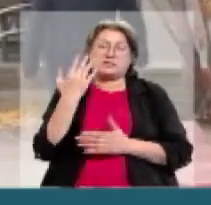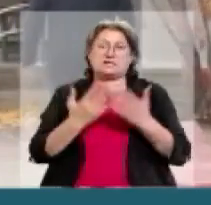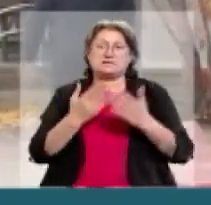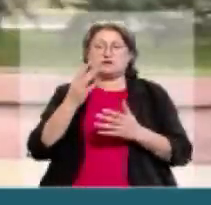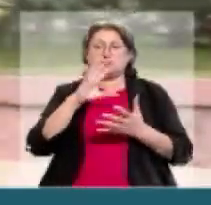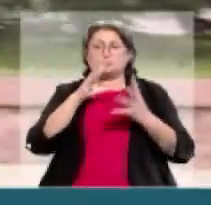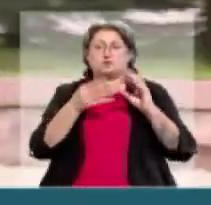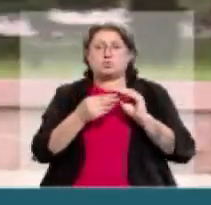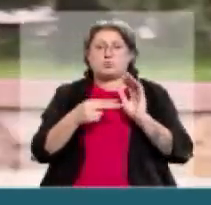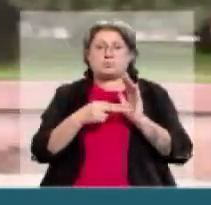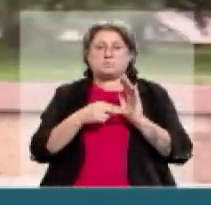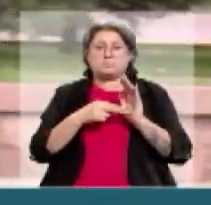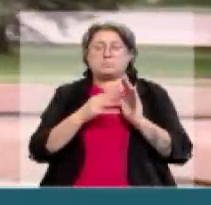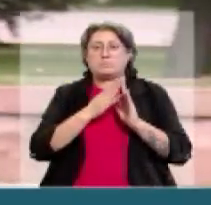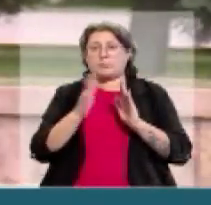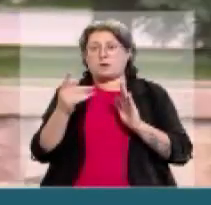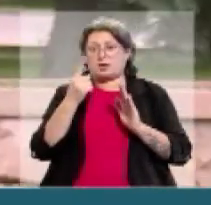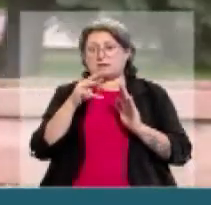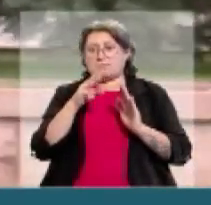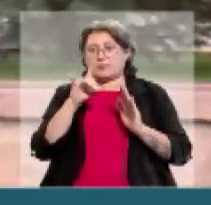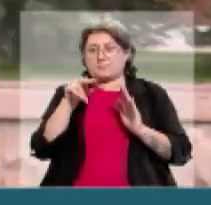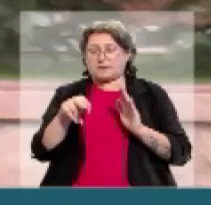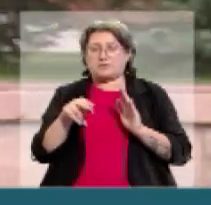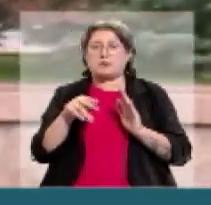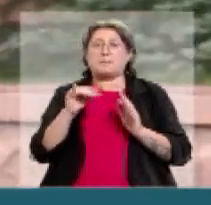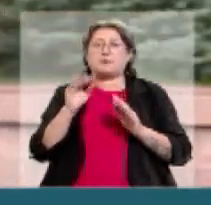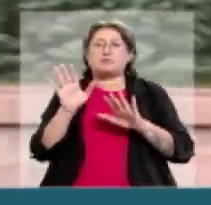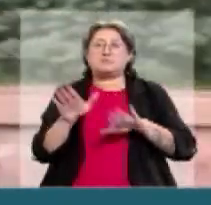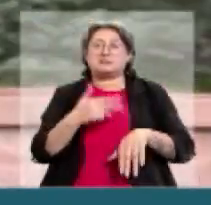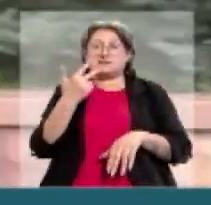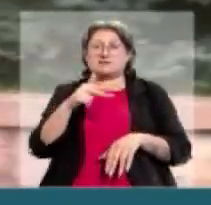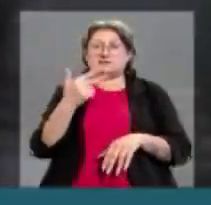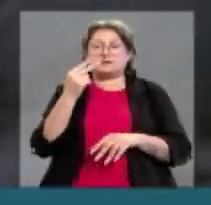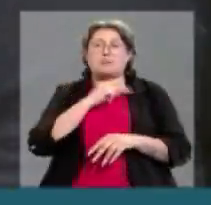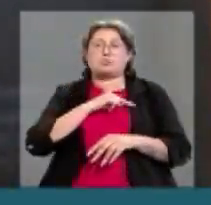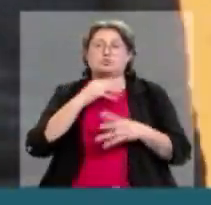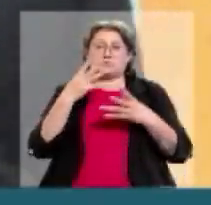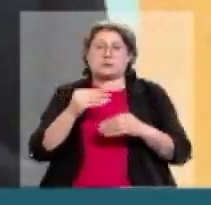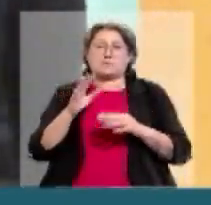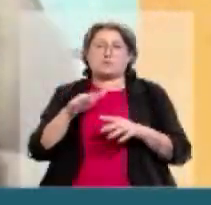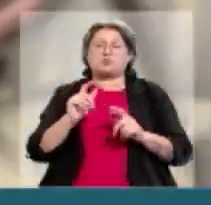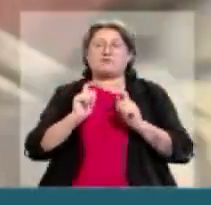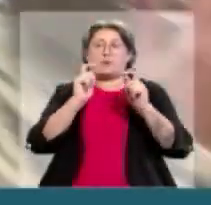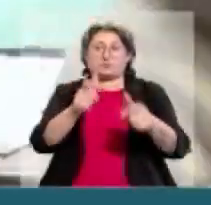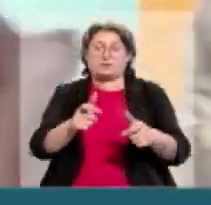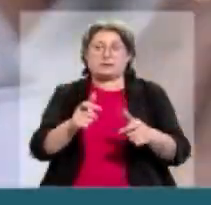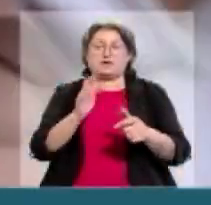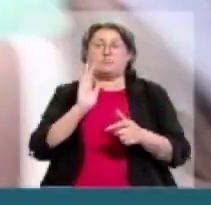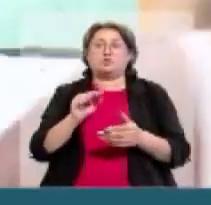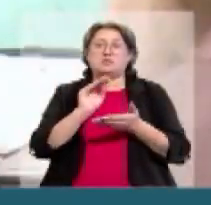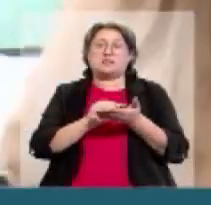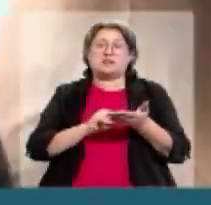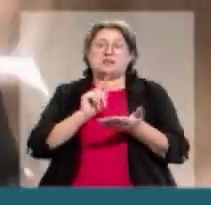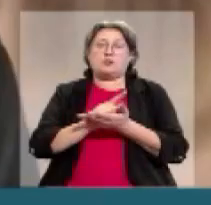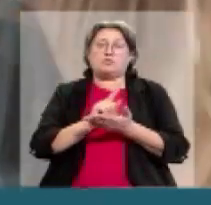Если сумма задолженности составляет более 1 МРП, то по истечении 30 рабочих дней после вручения уведомления будет